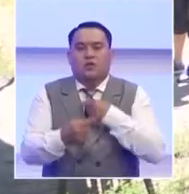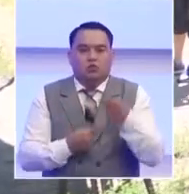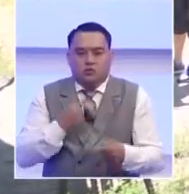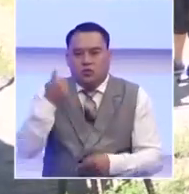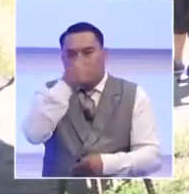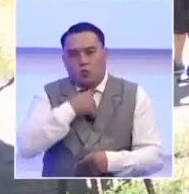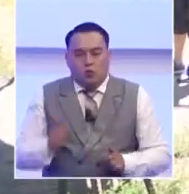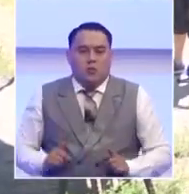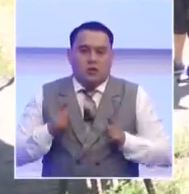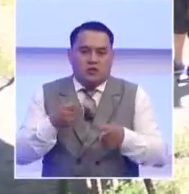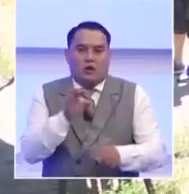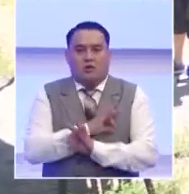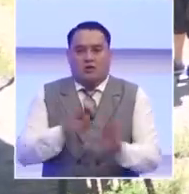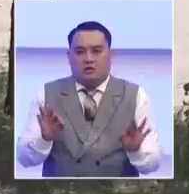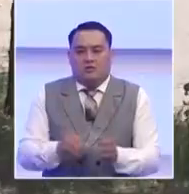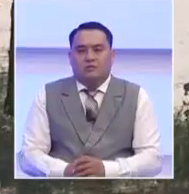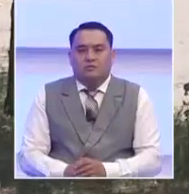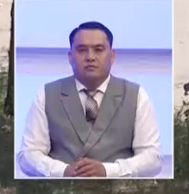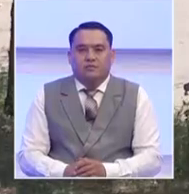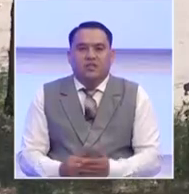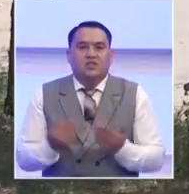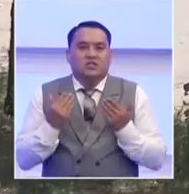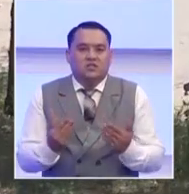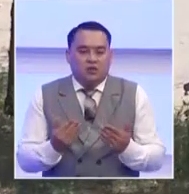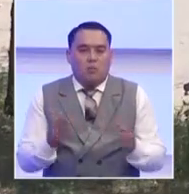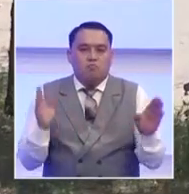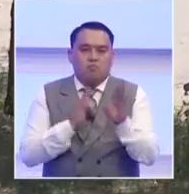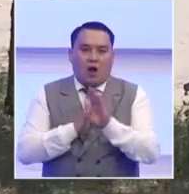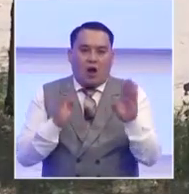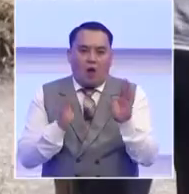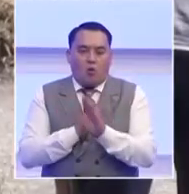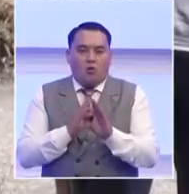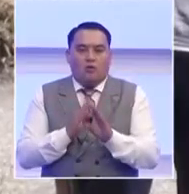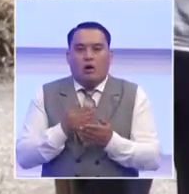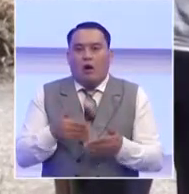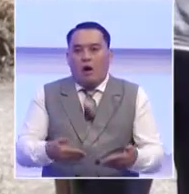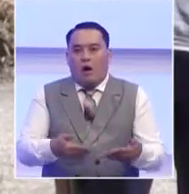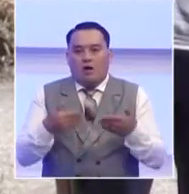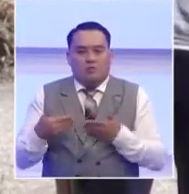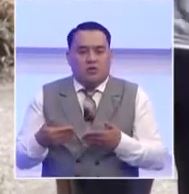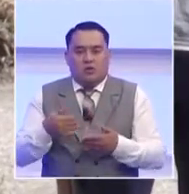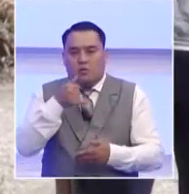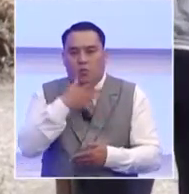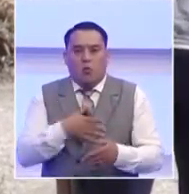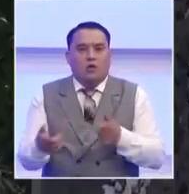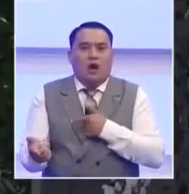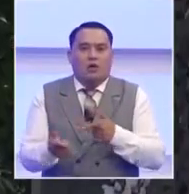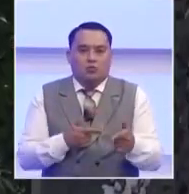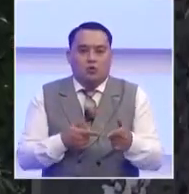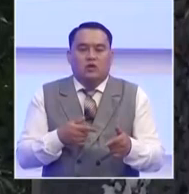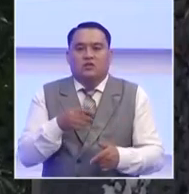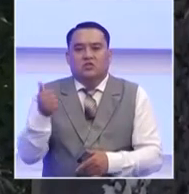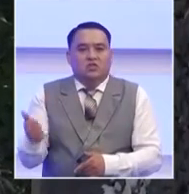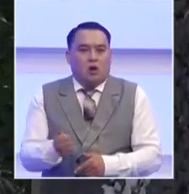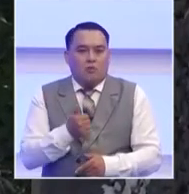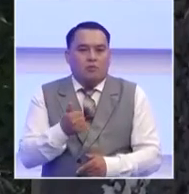я надеюсь, подойдем отлично к Олимпиаде. Сейчас ни перепады погоды, ни осадки не могут отменить тренировку. Лучники готовятся по несколько часов в